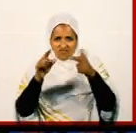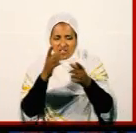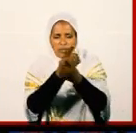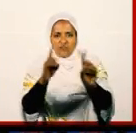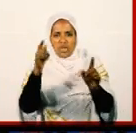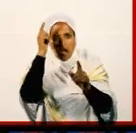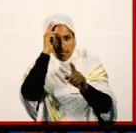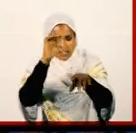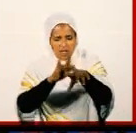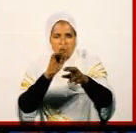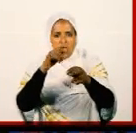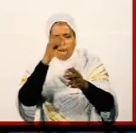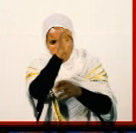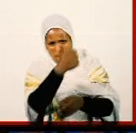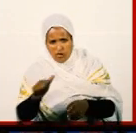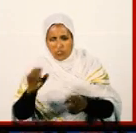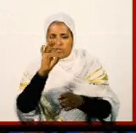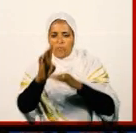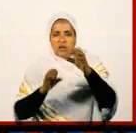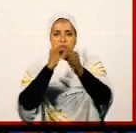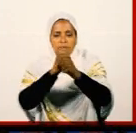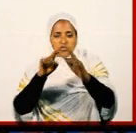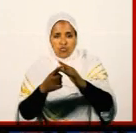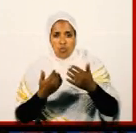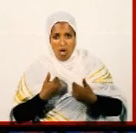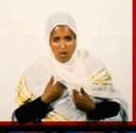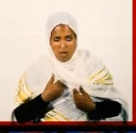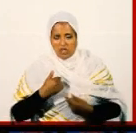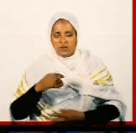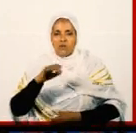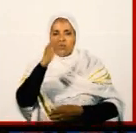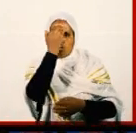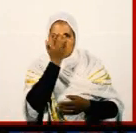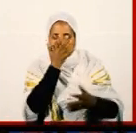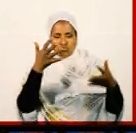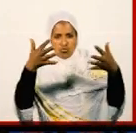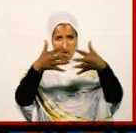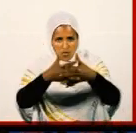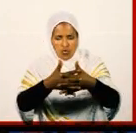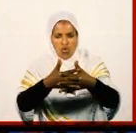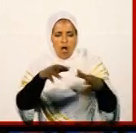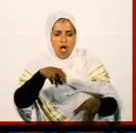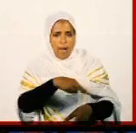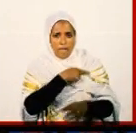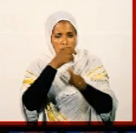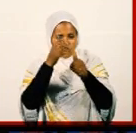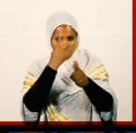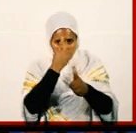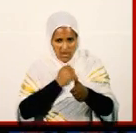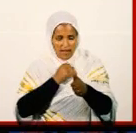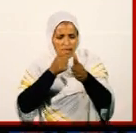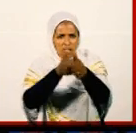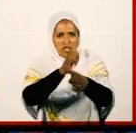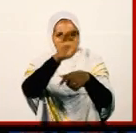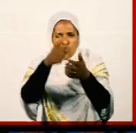ነገሥትም ከተቀመጠው ማንኛውም ከሰባት ዓመት ጀምሮ ያለ የኦርቶዶክሳዊ ተዋህዶ ሃይማኖት ተከታይ የሆነ